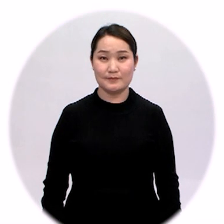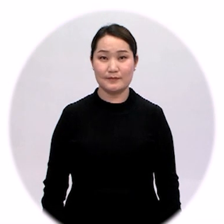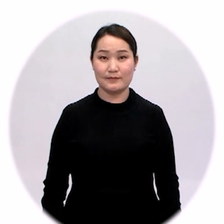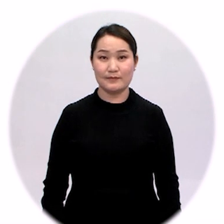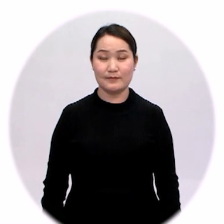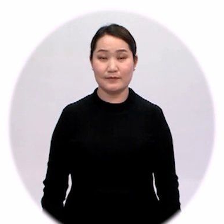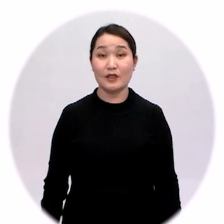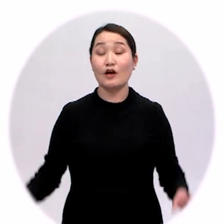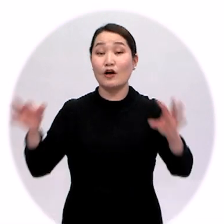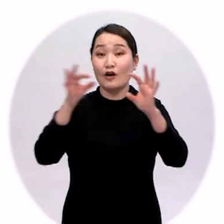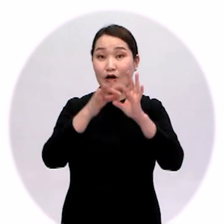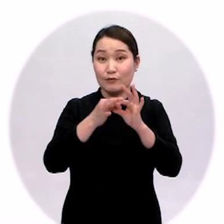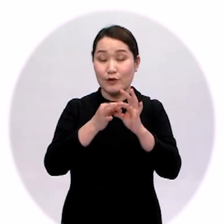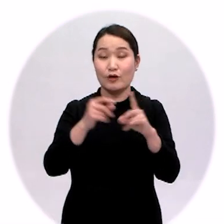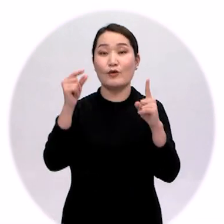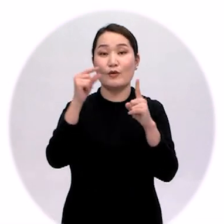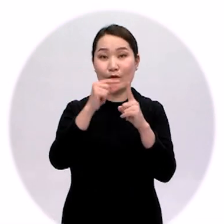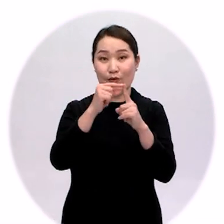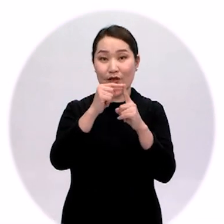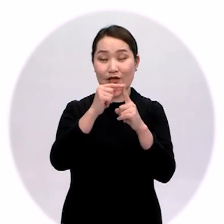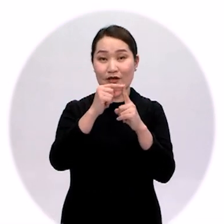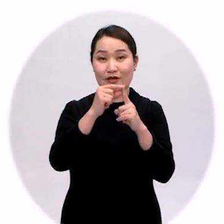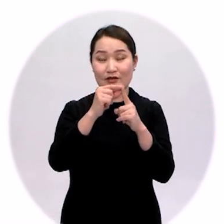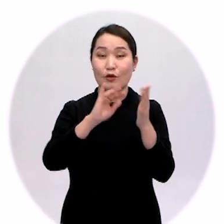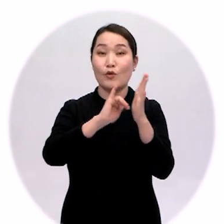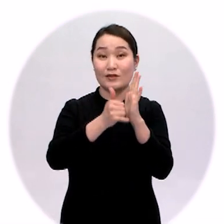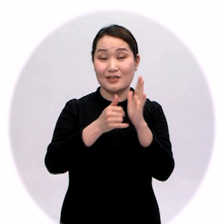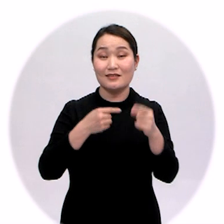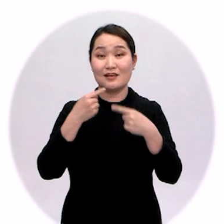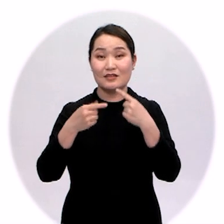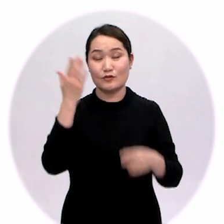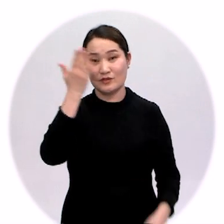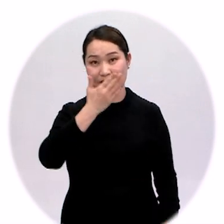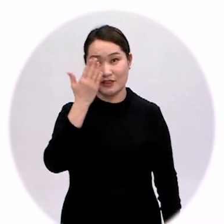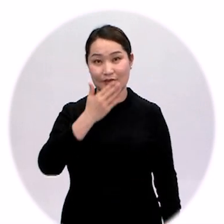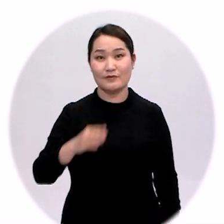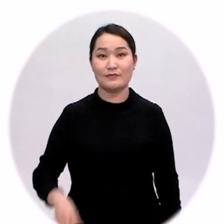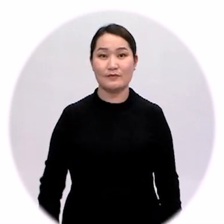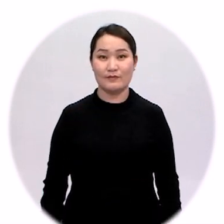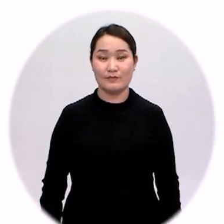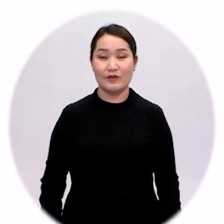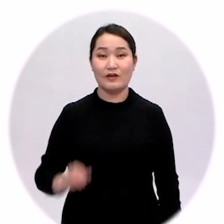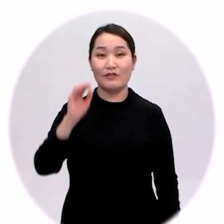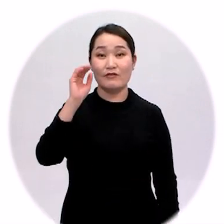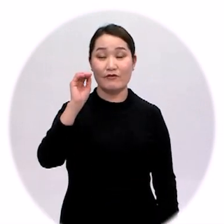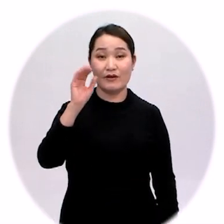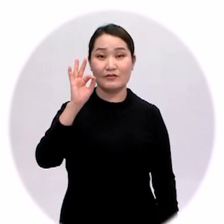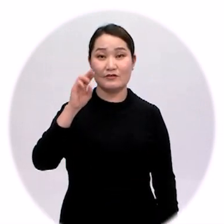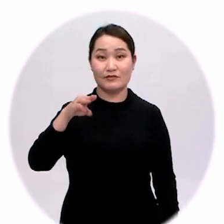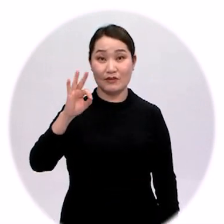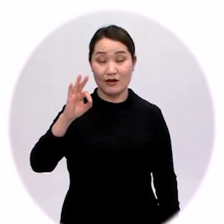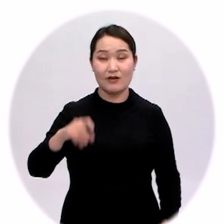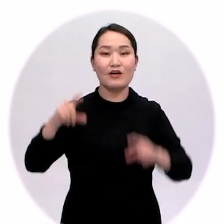За одоо бүгдээрээ холбоо үг үүсгэн утгыг нь ярилцаад хамтдаа унши. Фото,